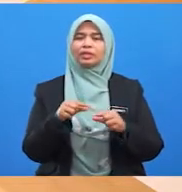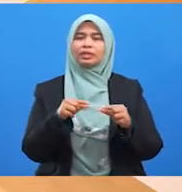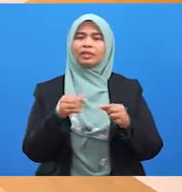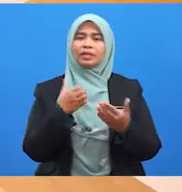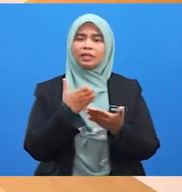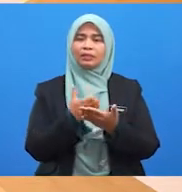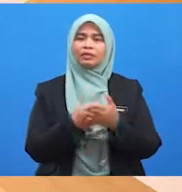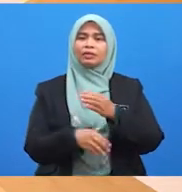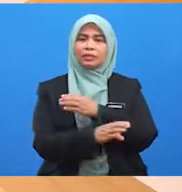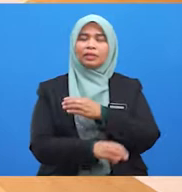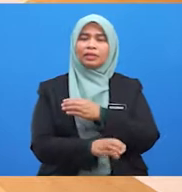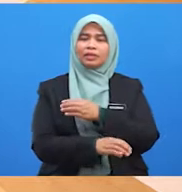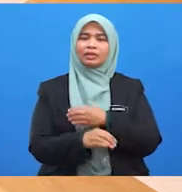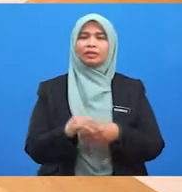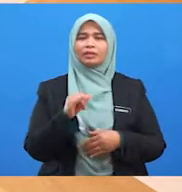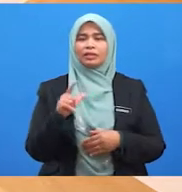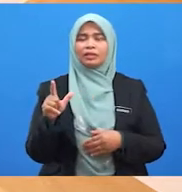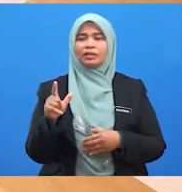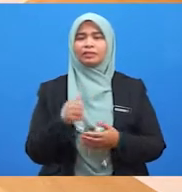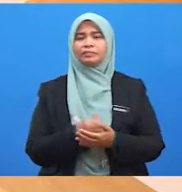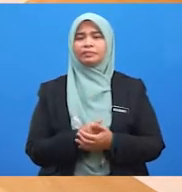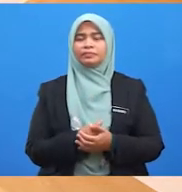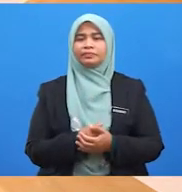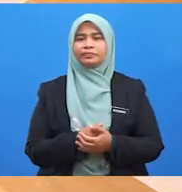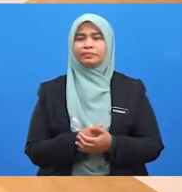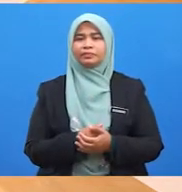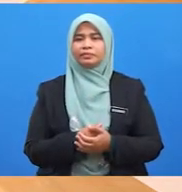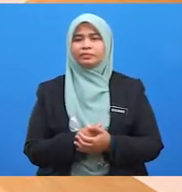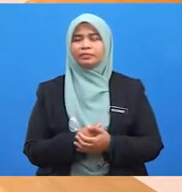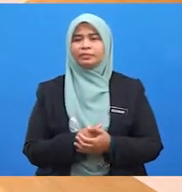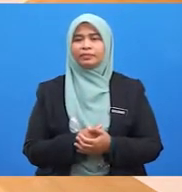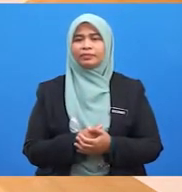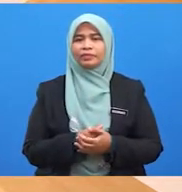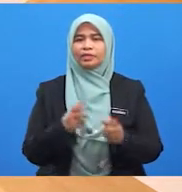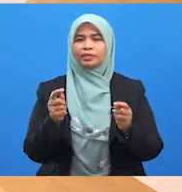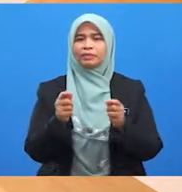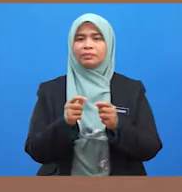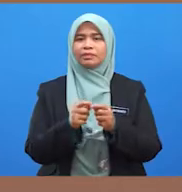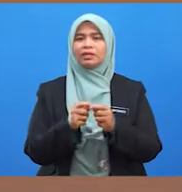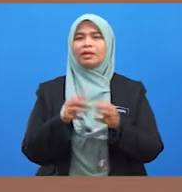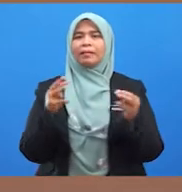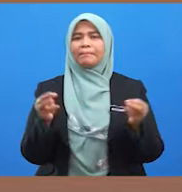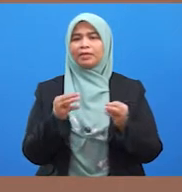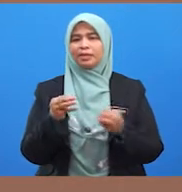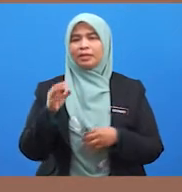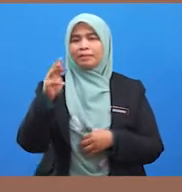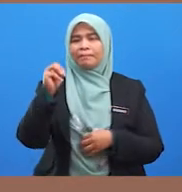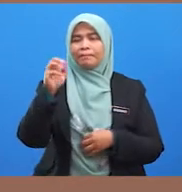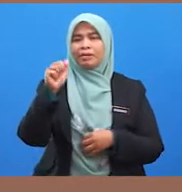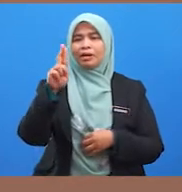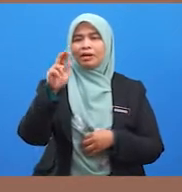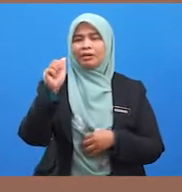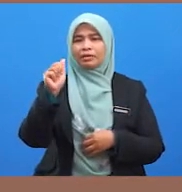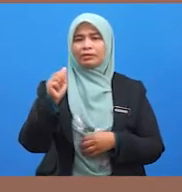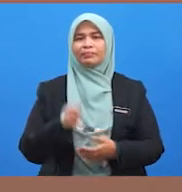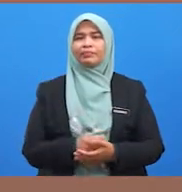negara, agensi yang bertanggungjawab untuk mengeluarkan modal domestik adalah seperti Majlis Amanah